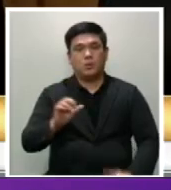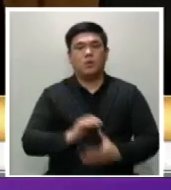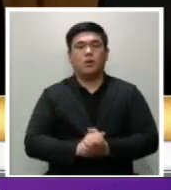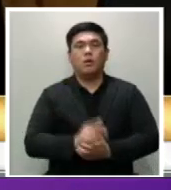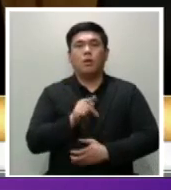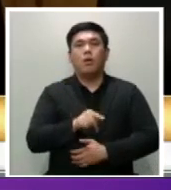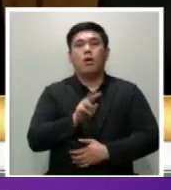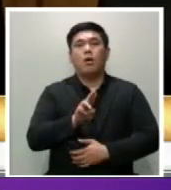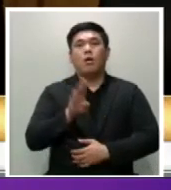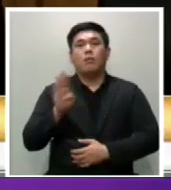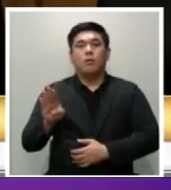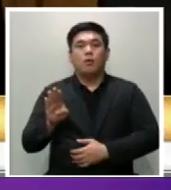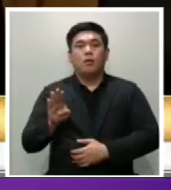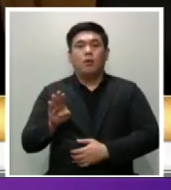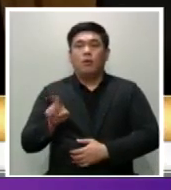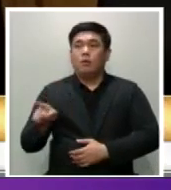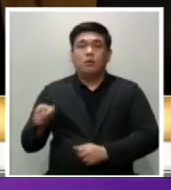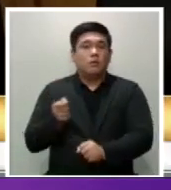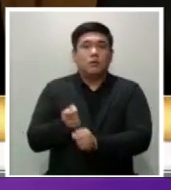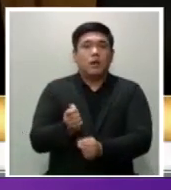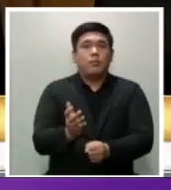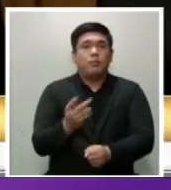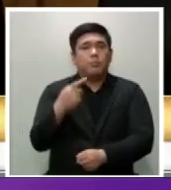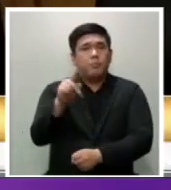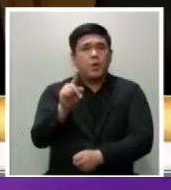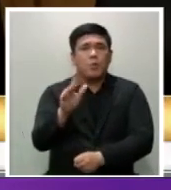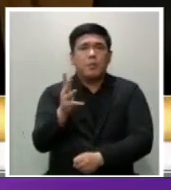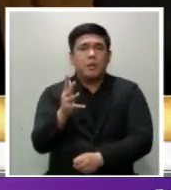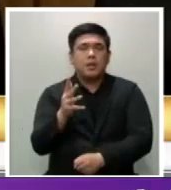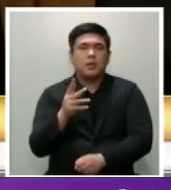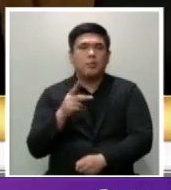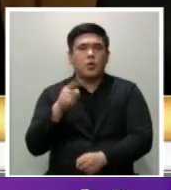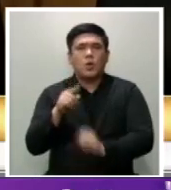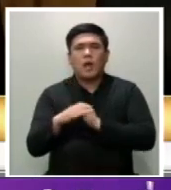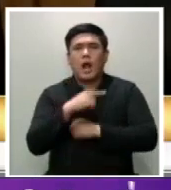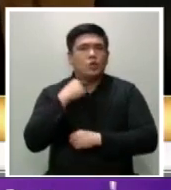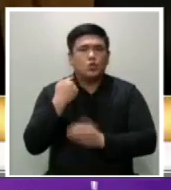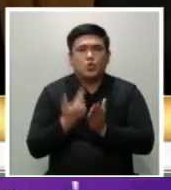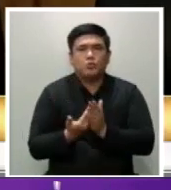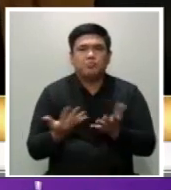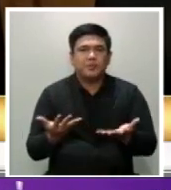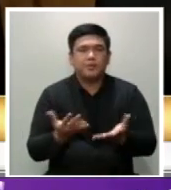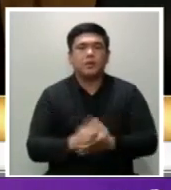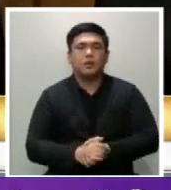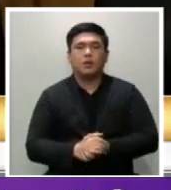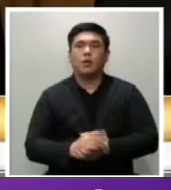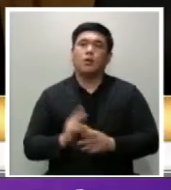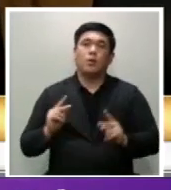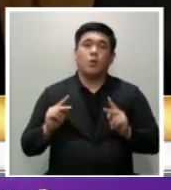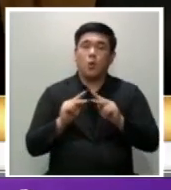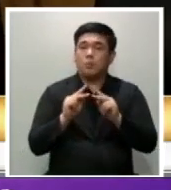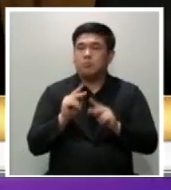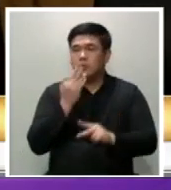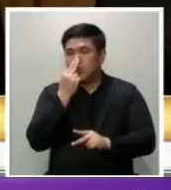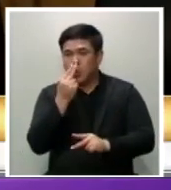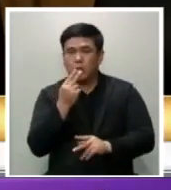พ.ร.บ.สรรพสามิตก็ไม่ได้ทำให้เสียประโยชน์อะไรหรอกครับเพราะว่ากรมสรรพสามิตได้รายงานไว้ว่าผล